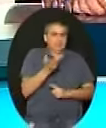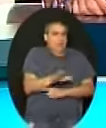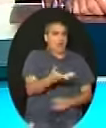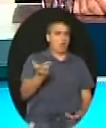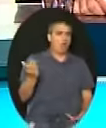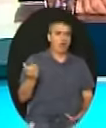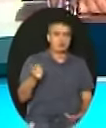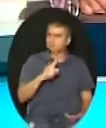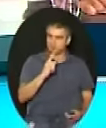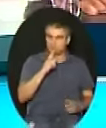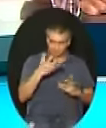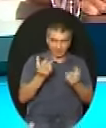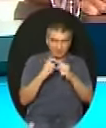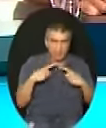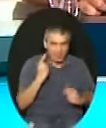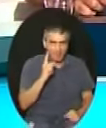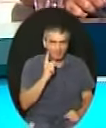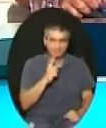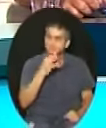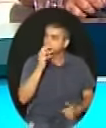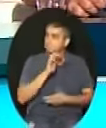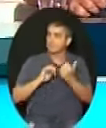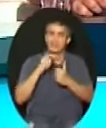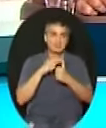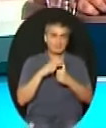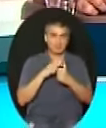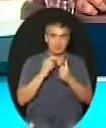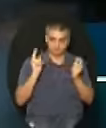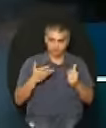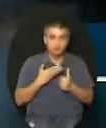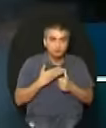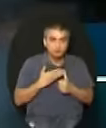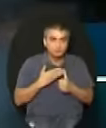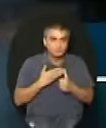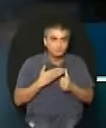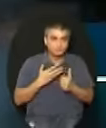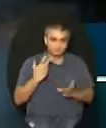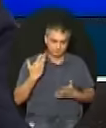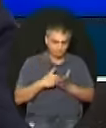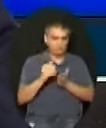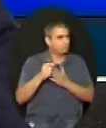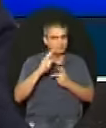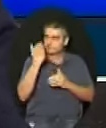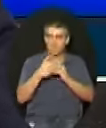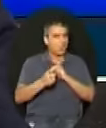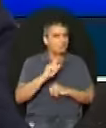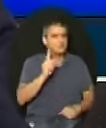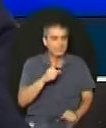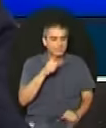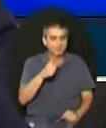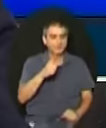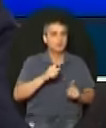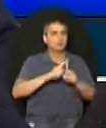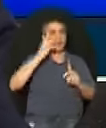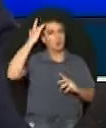לא סמנטיקה, זה יציל חיים. אחד. האינטיפאדה קיימת, בועטת, היא לא הסתיימה, זה